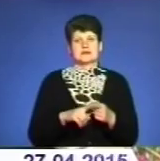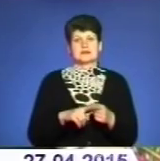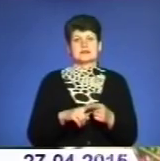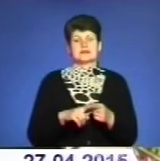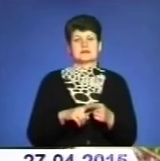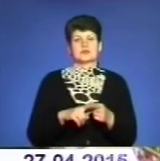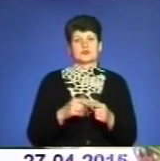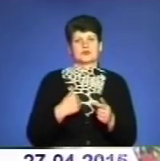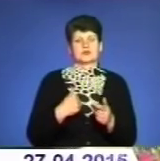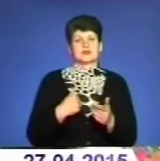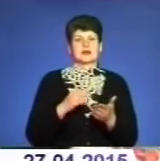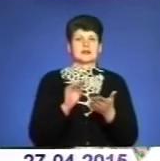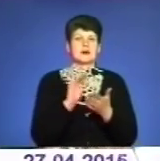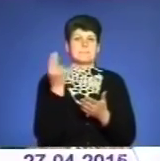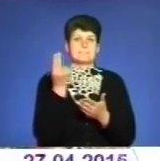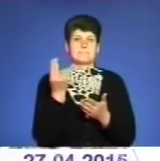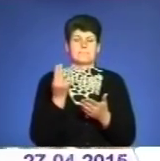Тут намальований